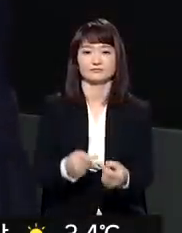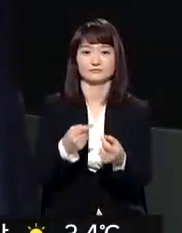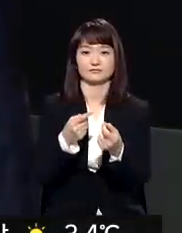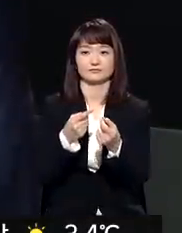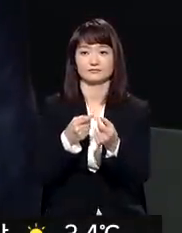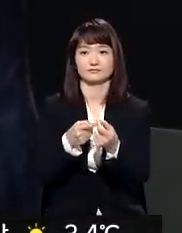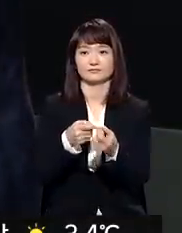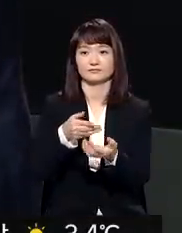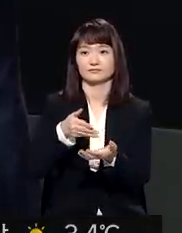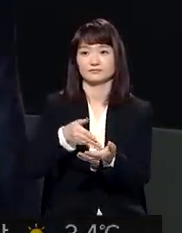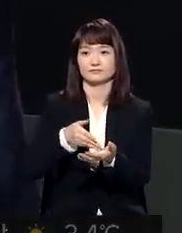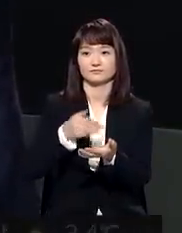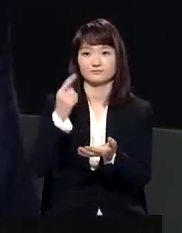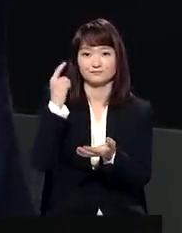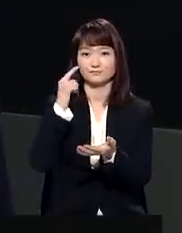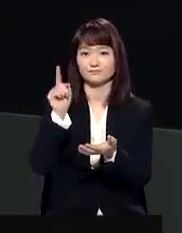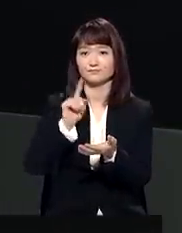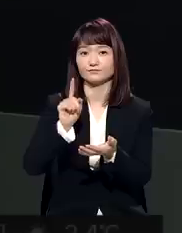첫 번째 뉴스 보여주시죠